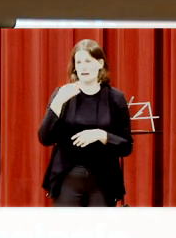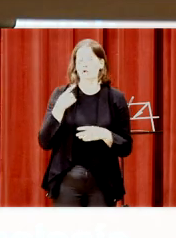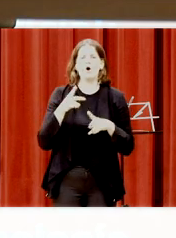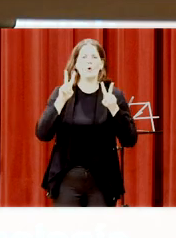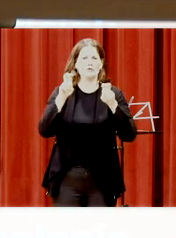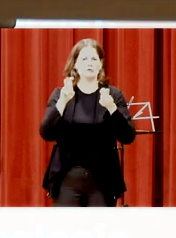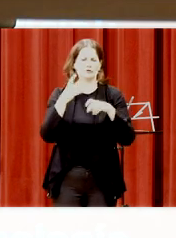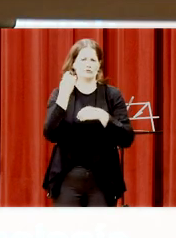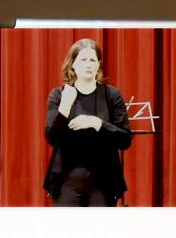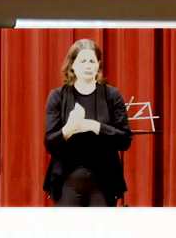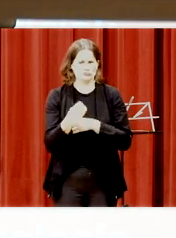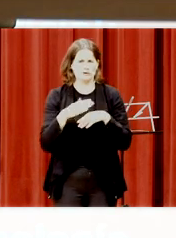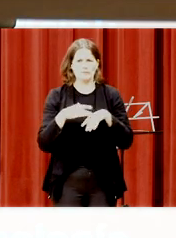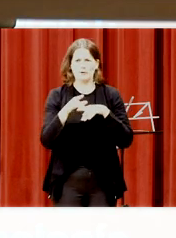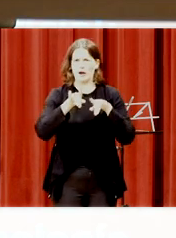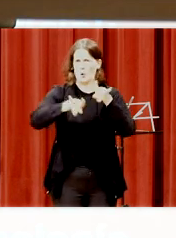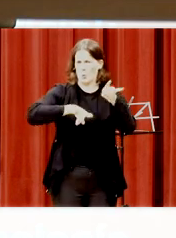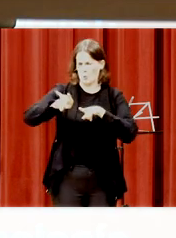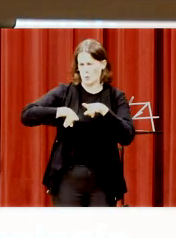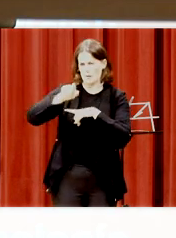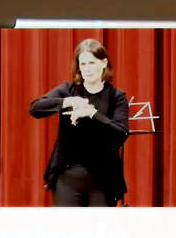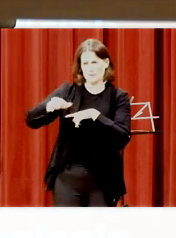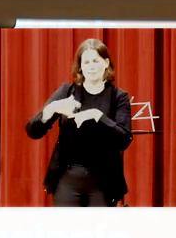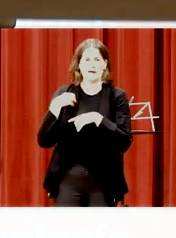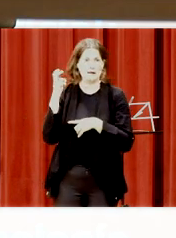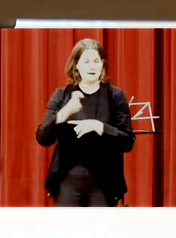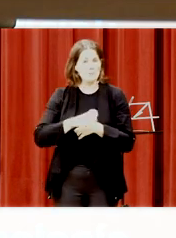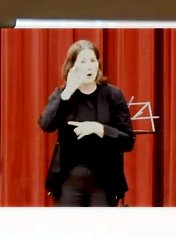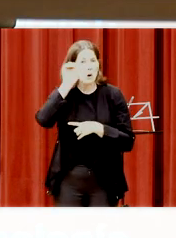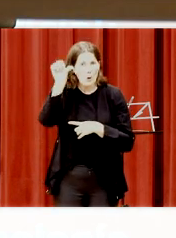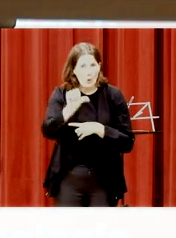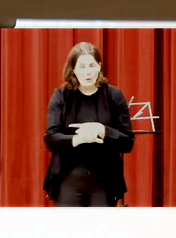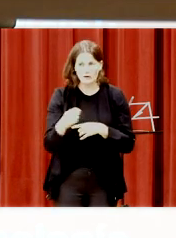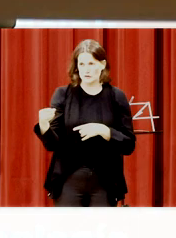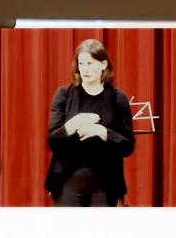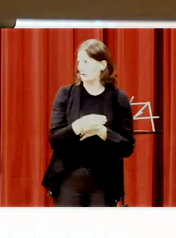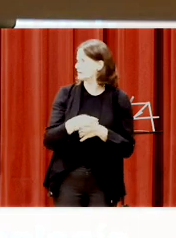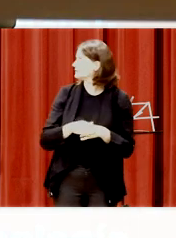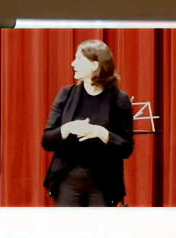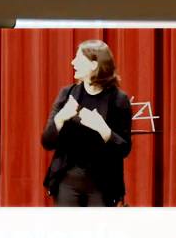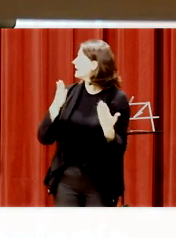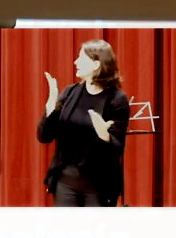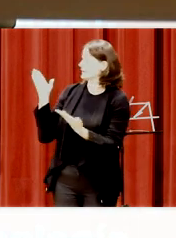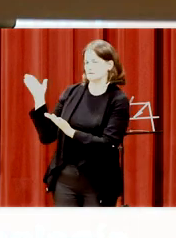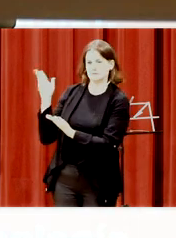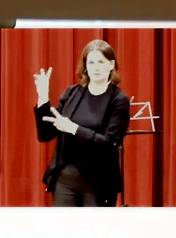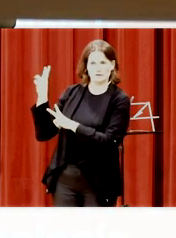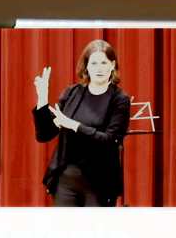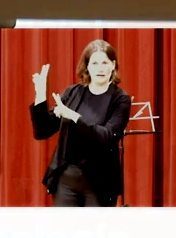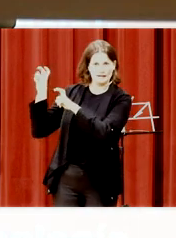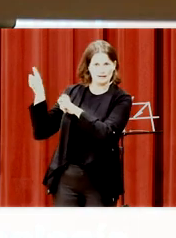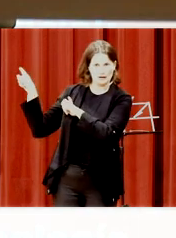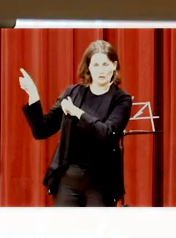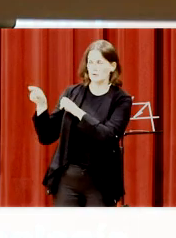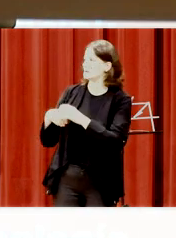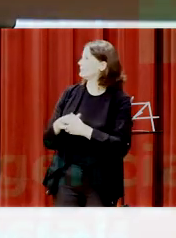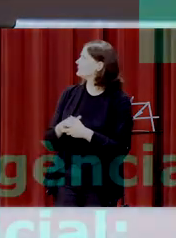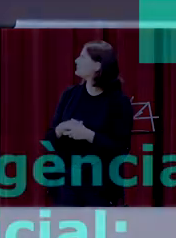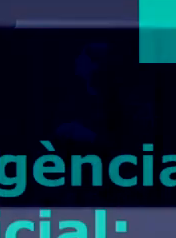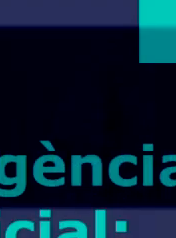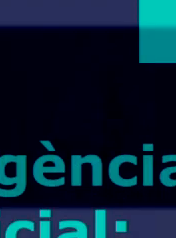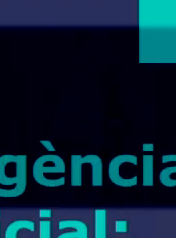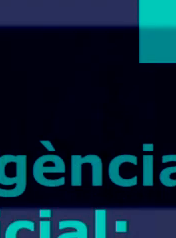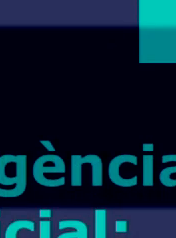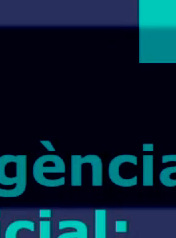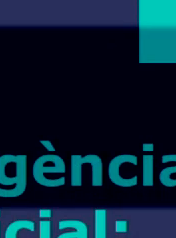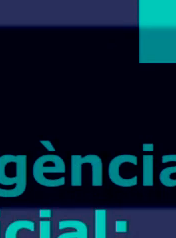proposar. Em va proposar aquest títol i ja que em posava a plagiar una mica, vaig fer la foto també. I vaig dir, va, doncs fem una foto xula que m'acompanyi